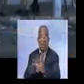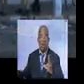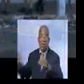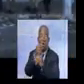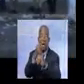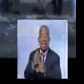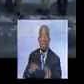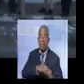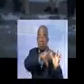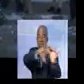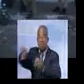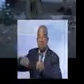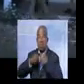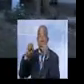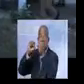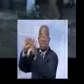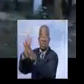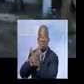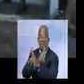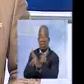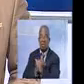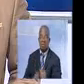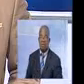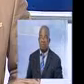brigade mobile des douanes de Fekese-Dougou.